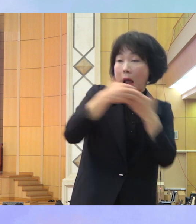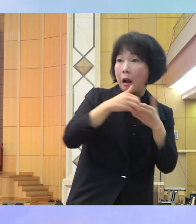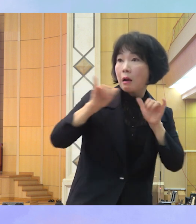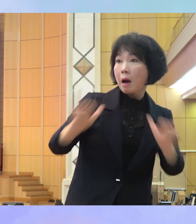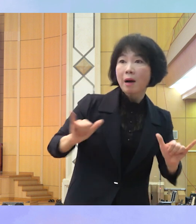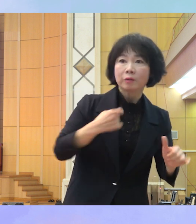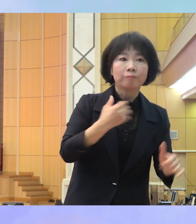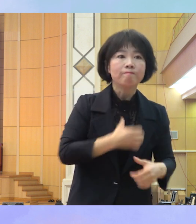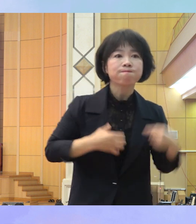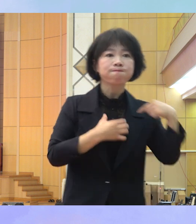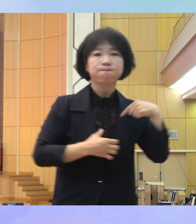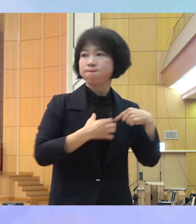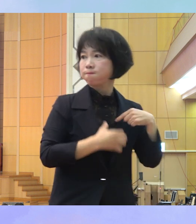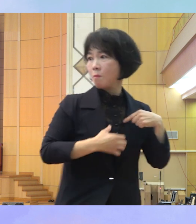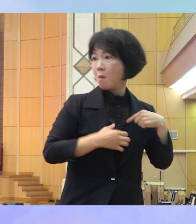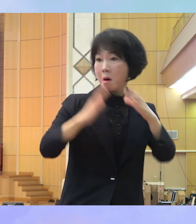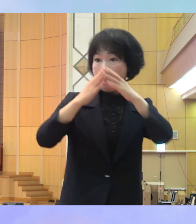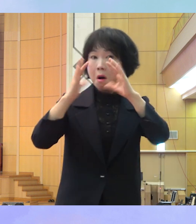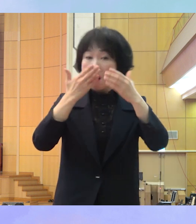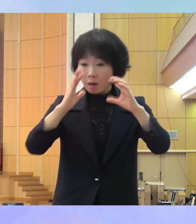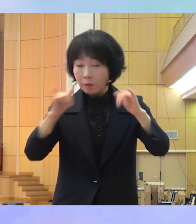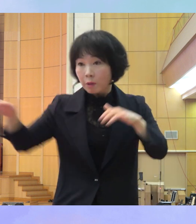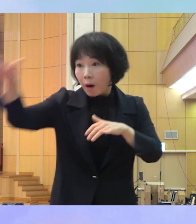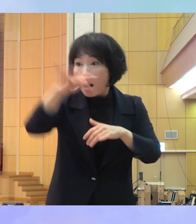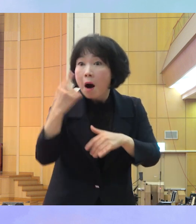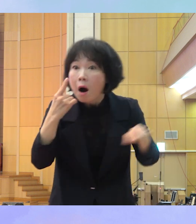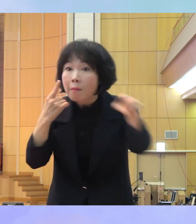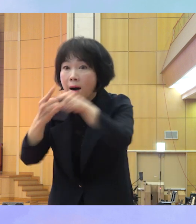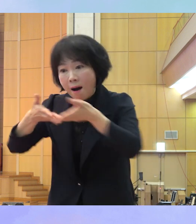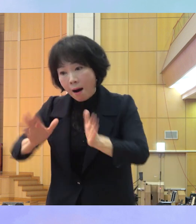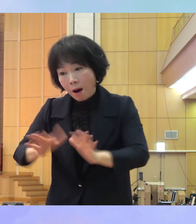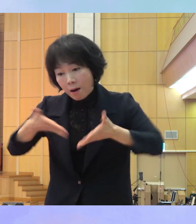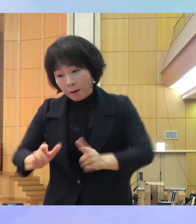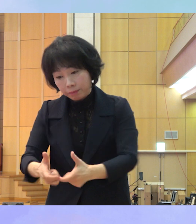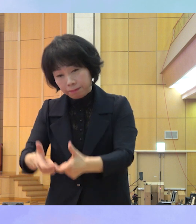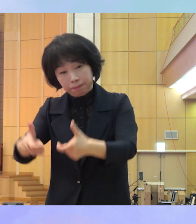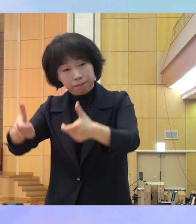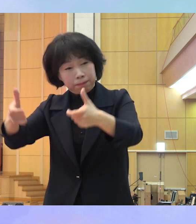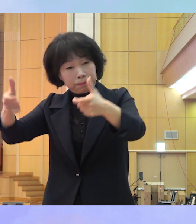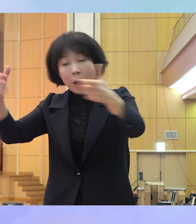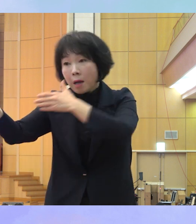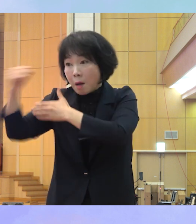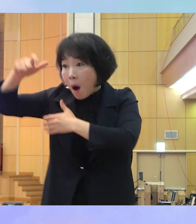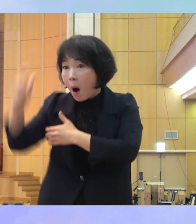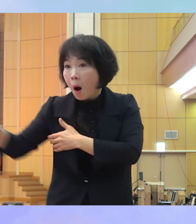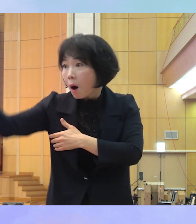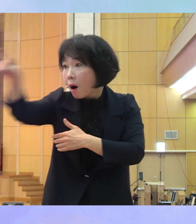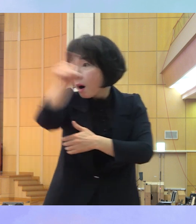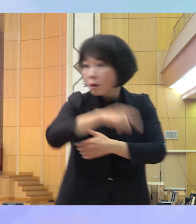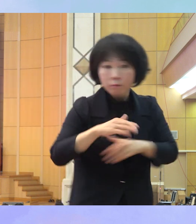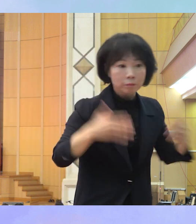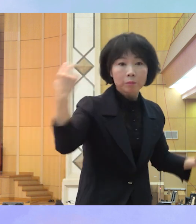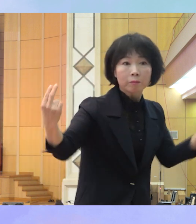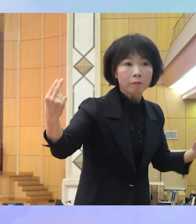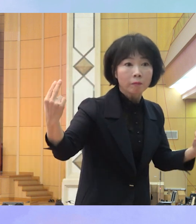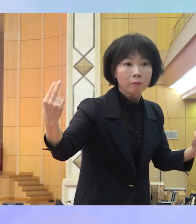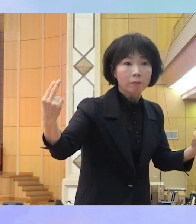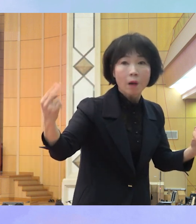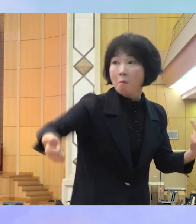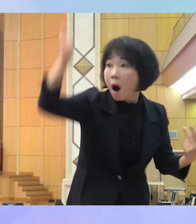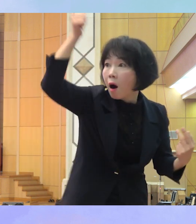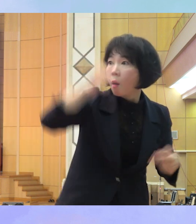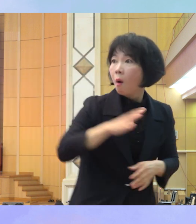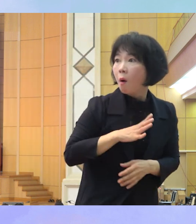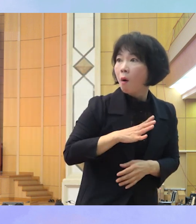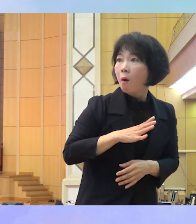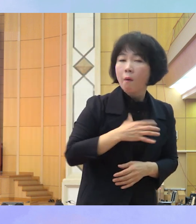뒤집혀서 주인이었던 애굽 사람이 종이 되고 종이었던 이스라엘